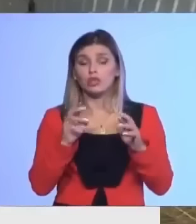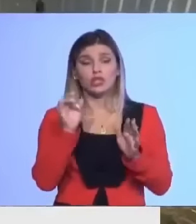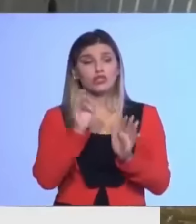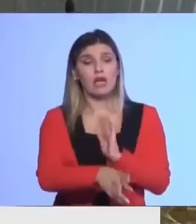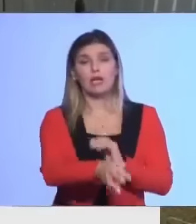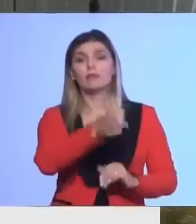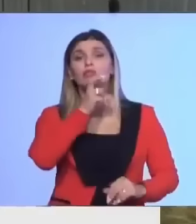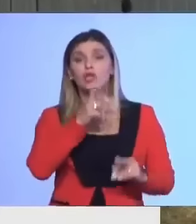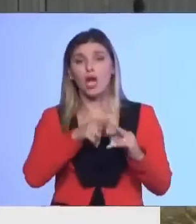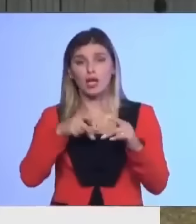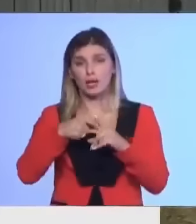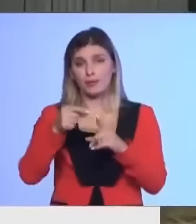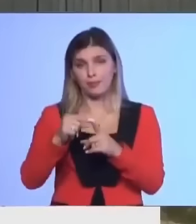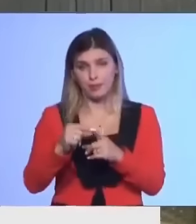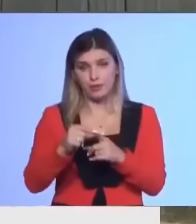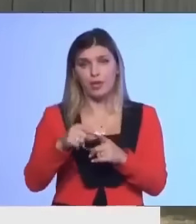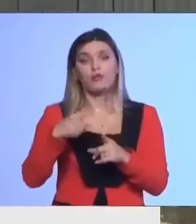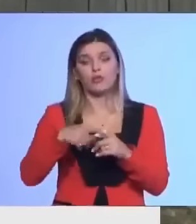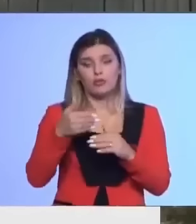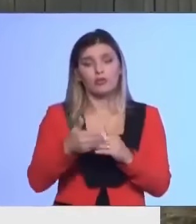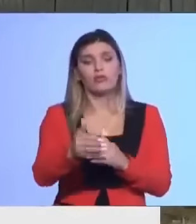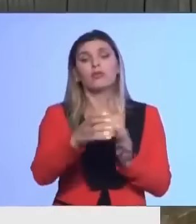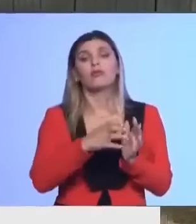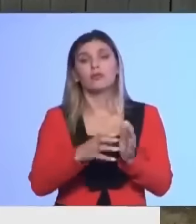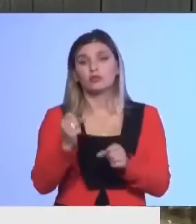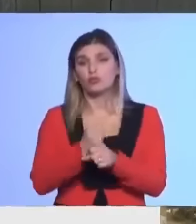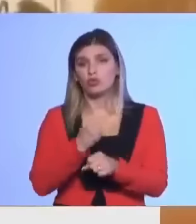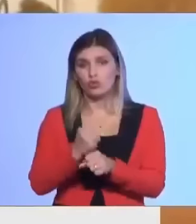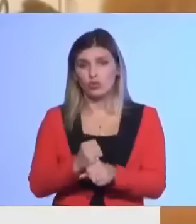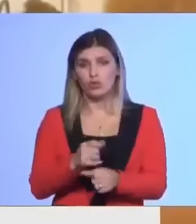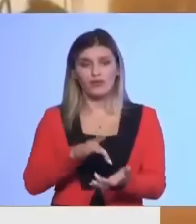nga AKP-ja dhe që më pas të fillojnë punimet për këtë